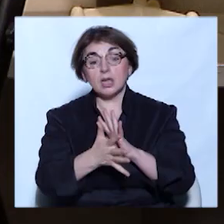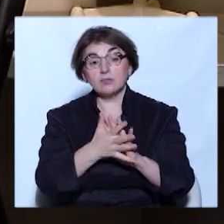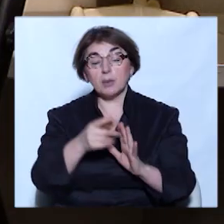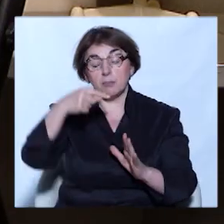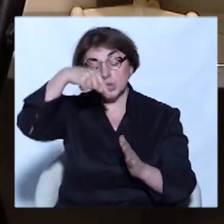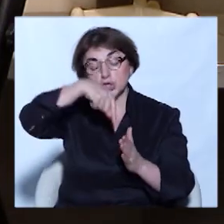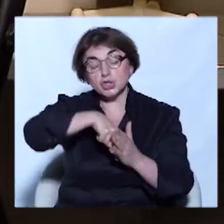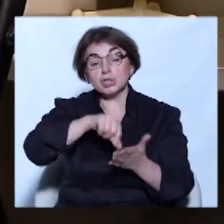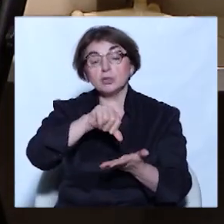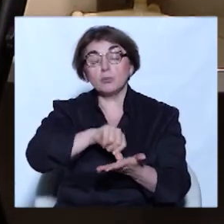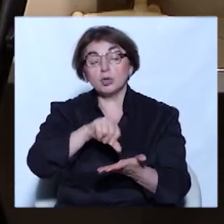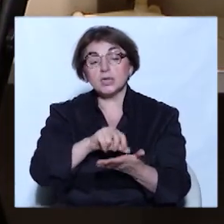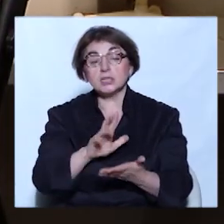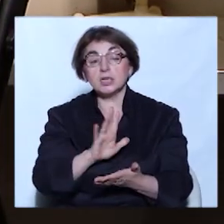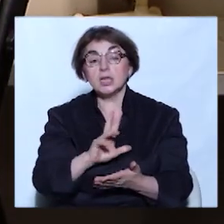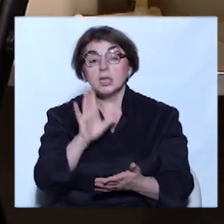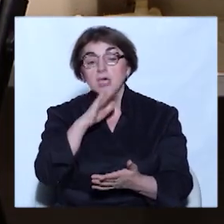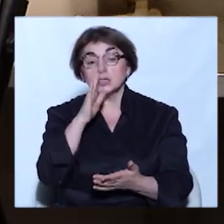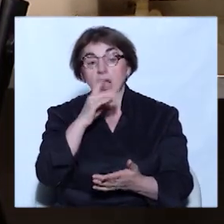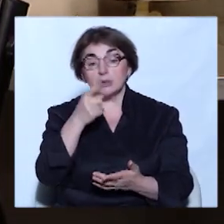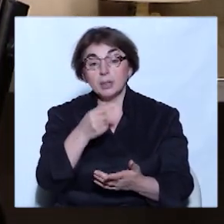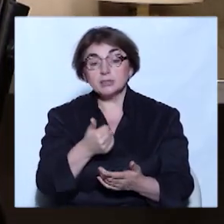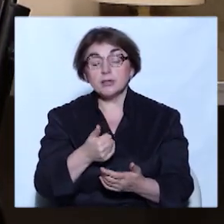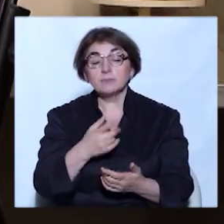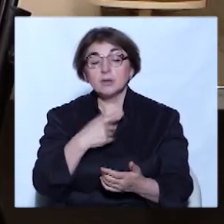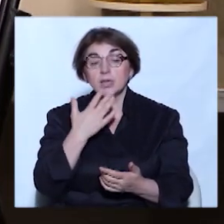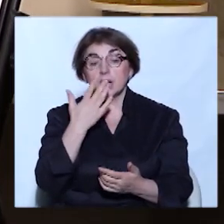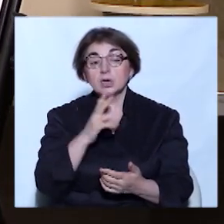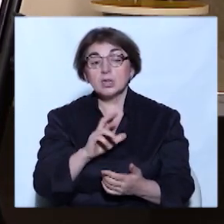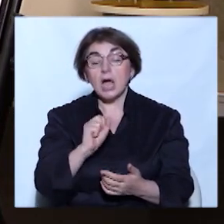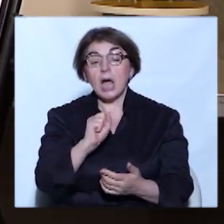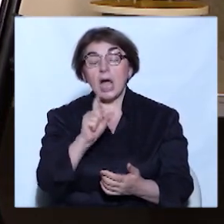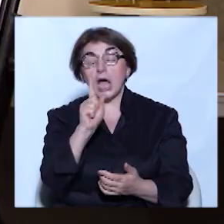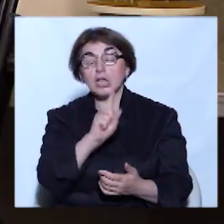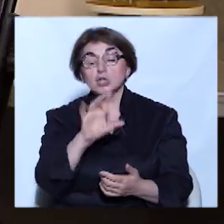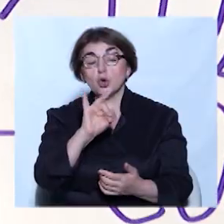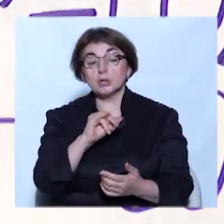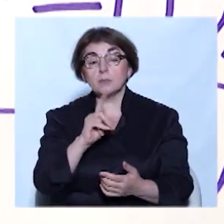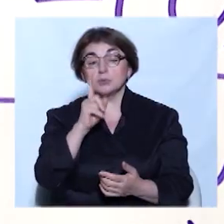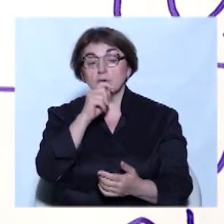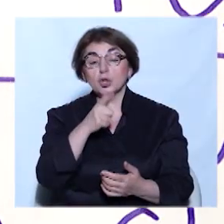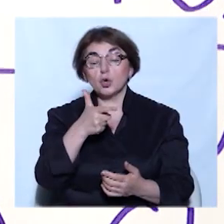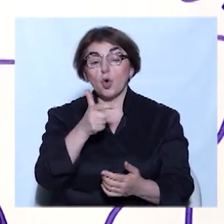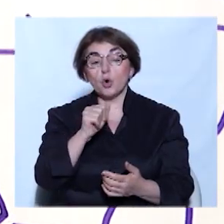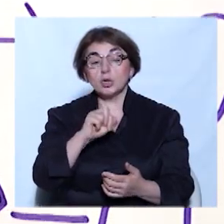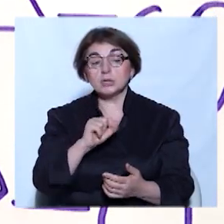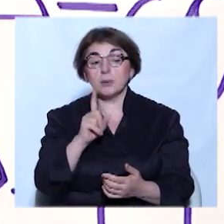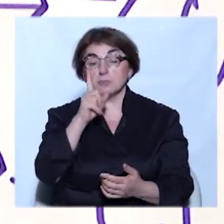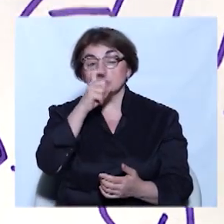არსებული წყალბადის რაოდენობით. წავიკითხოთ ეს მჟავები: აზოტ მჟავა, გოგირდ